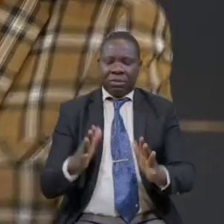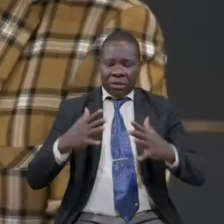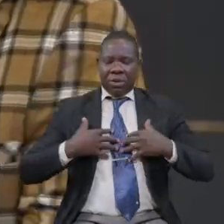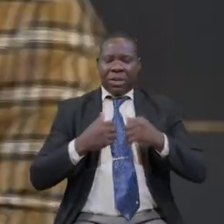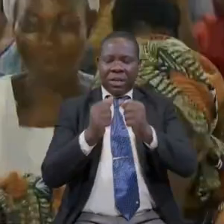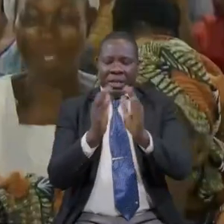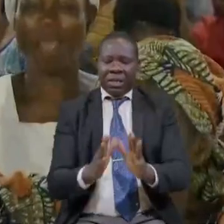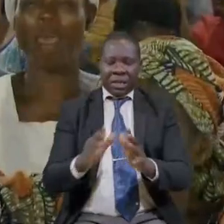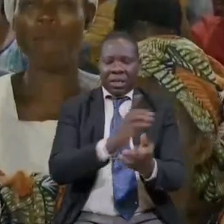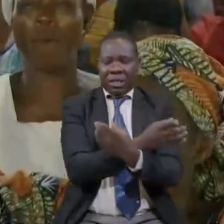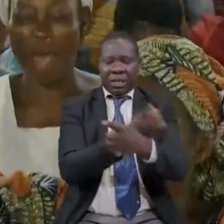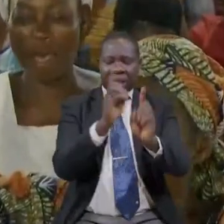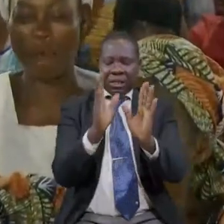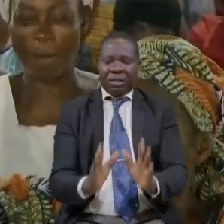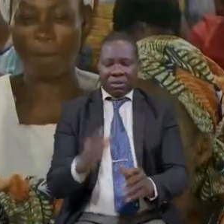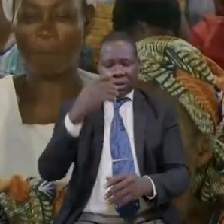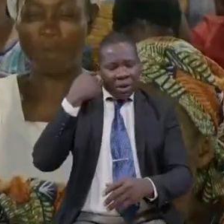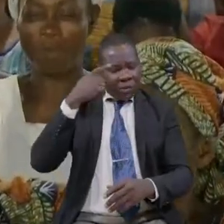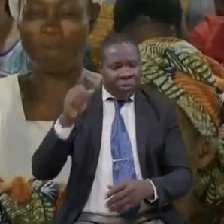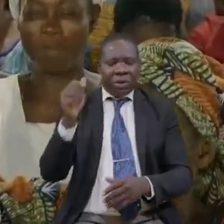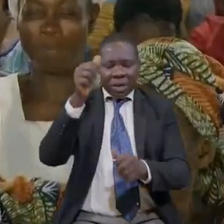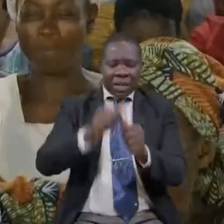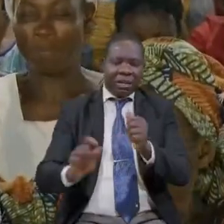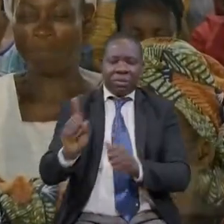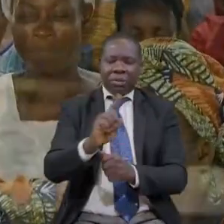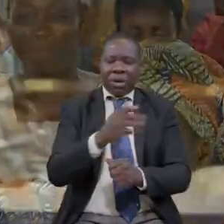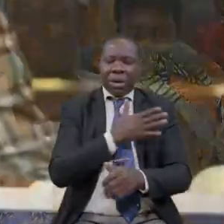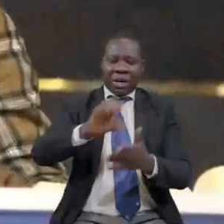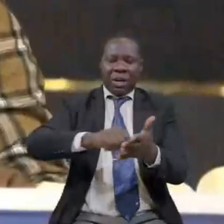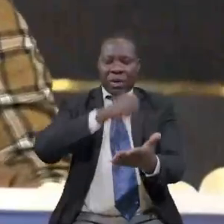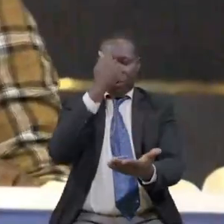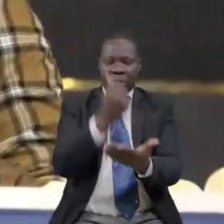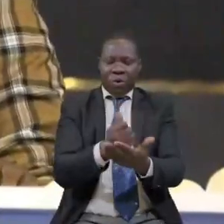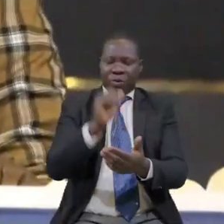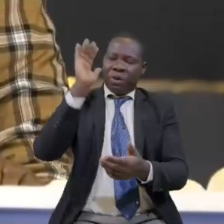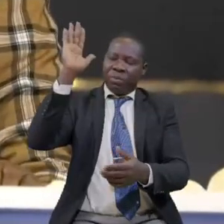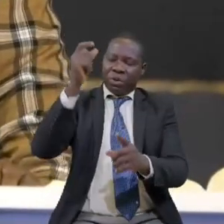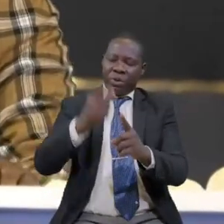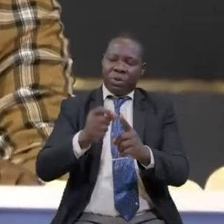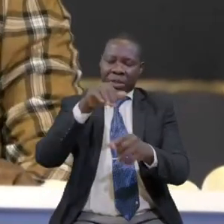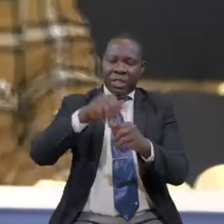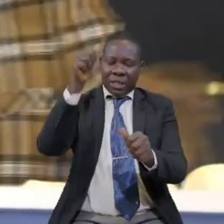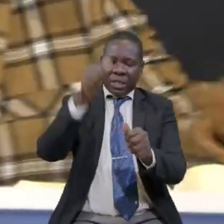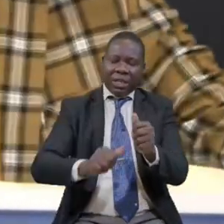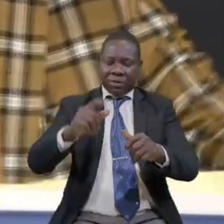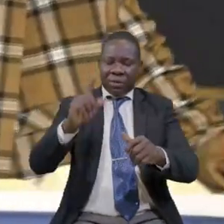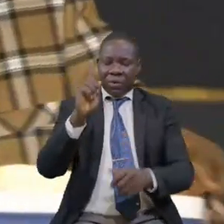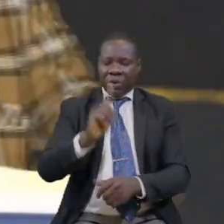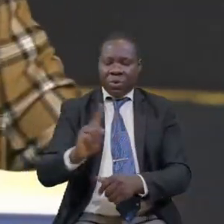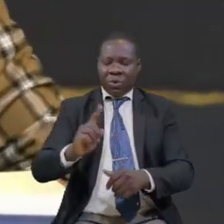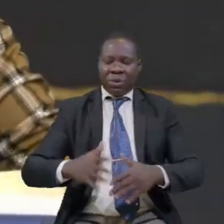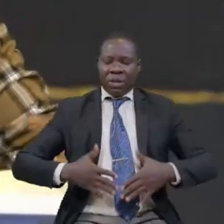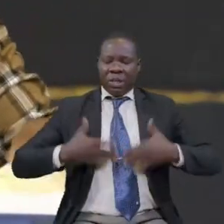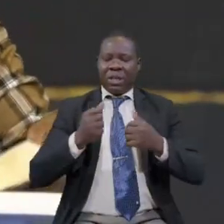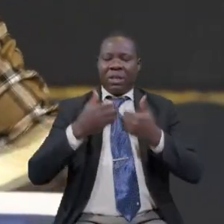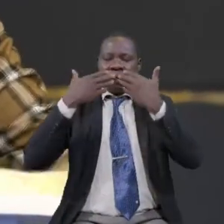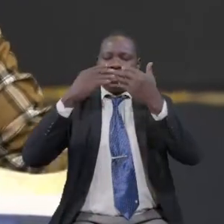le Libérateur pour tous. Et confirme ta parole dans la vie de tous. Merci